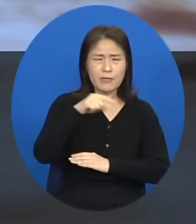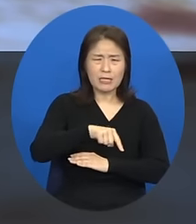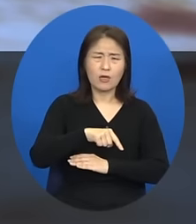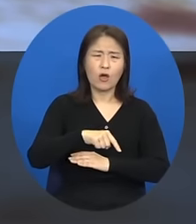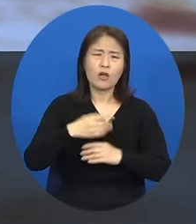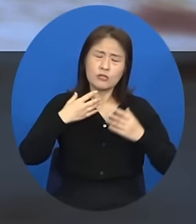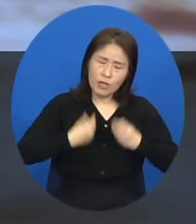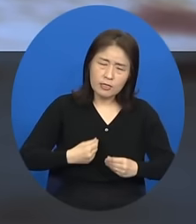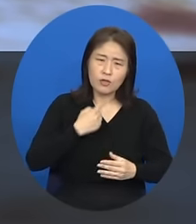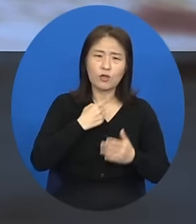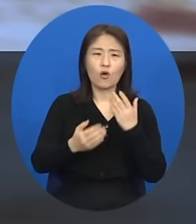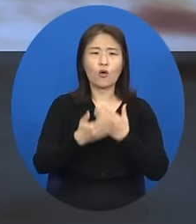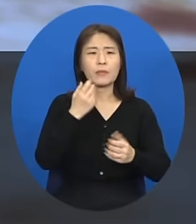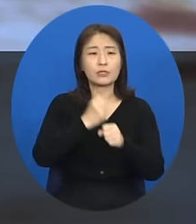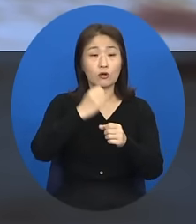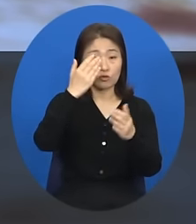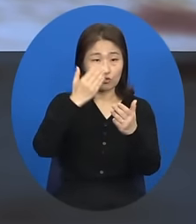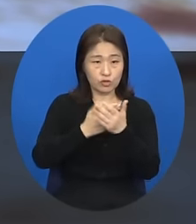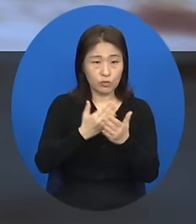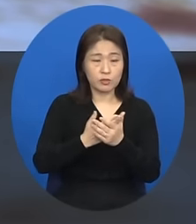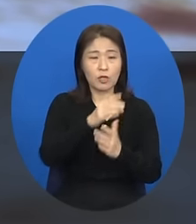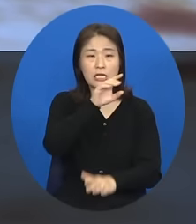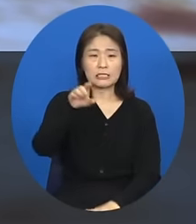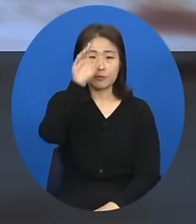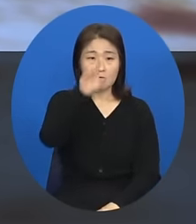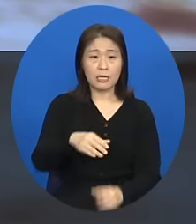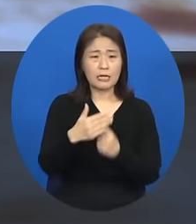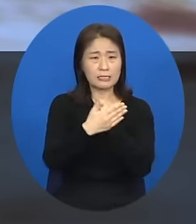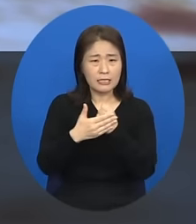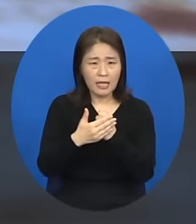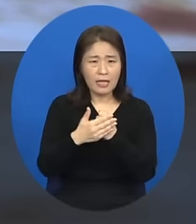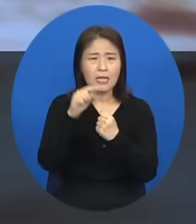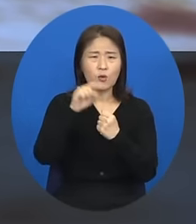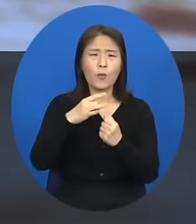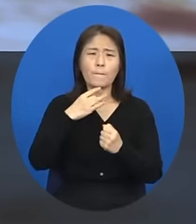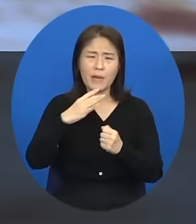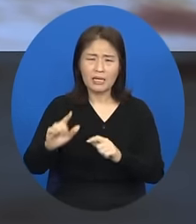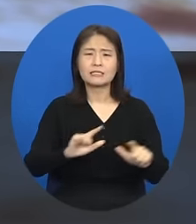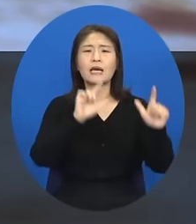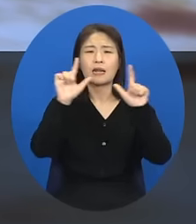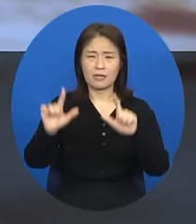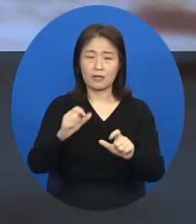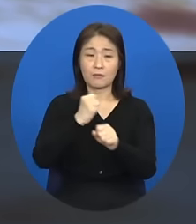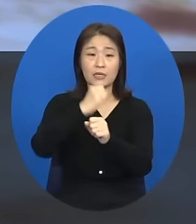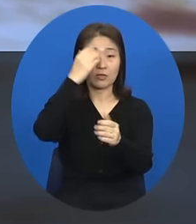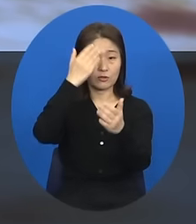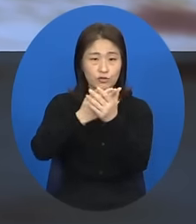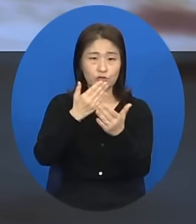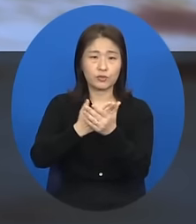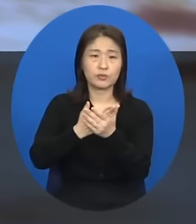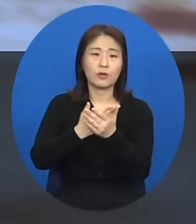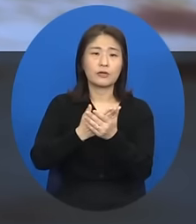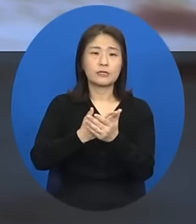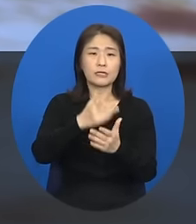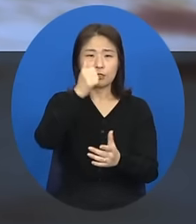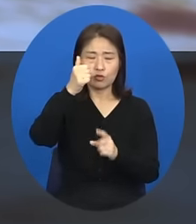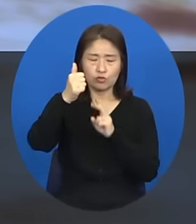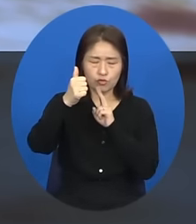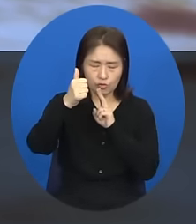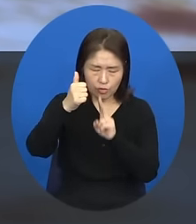하시고, 십자가 은혜가 아니면 살아갈 수 없는 존재가 되게 하여 주시옵소서라고 이 시간에 주여 한번 부르며